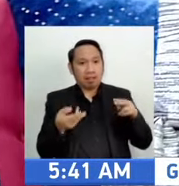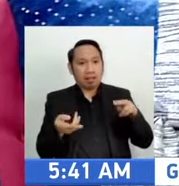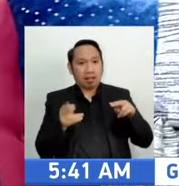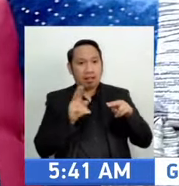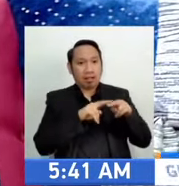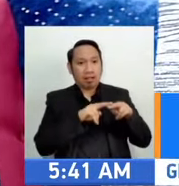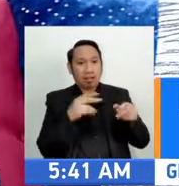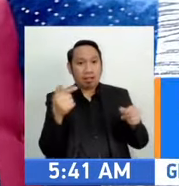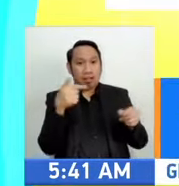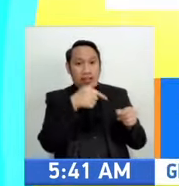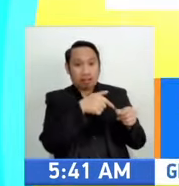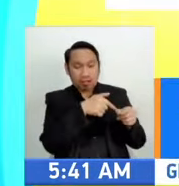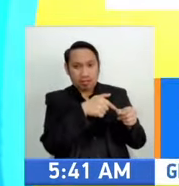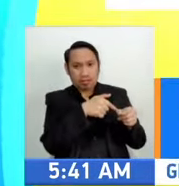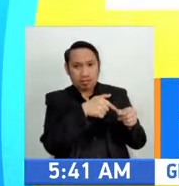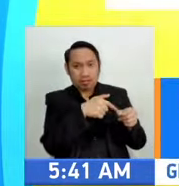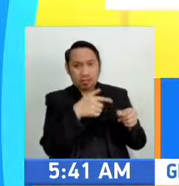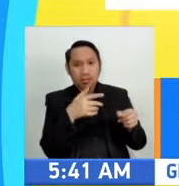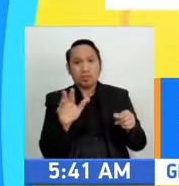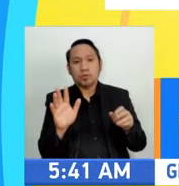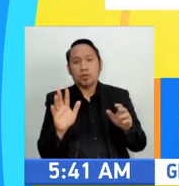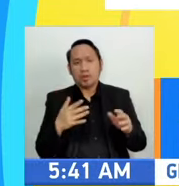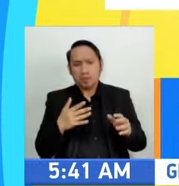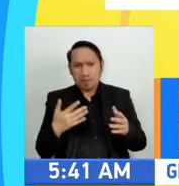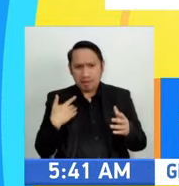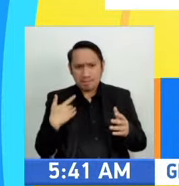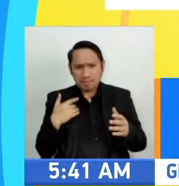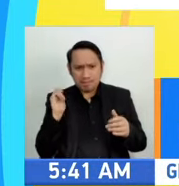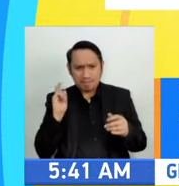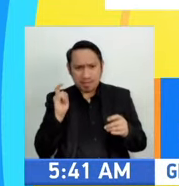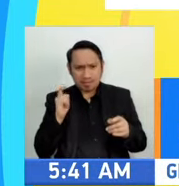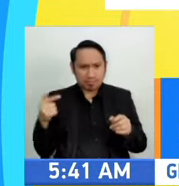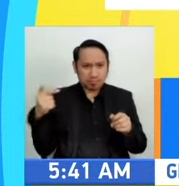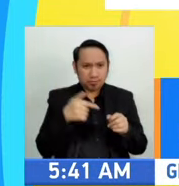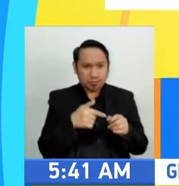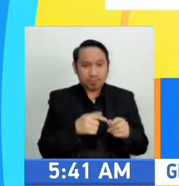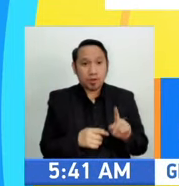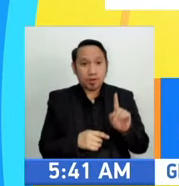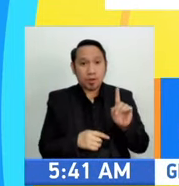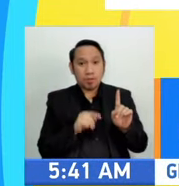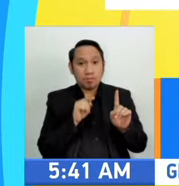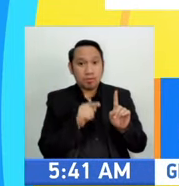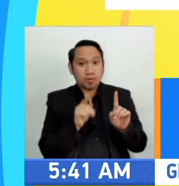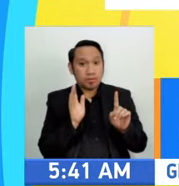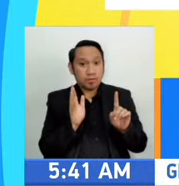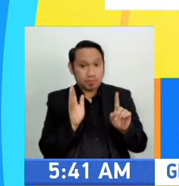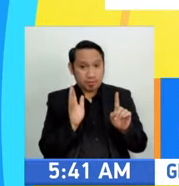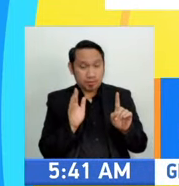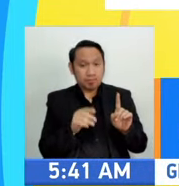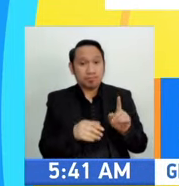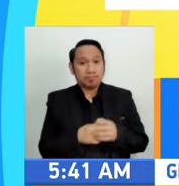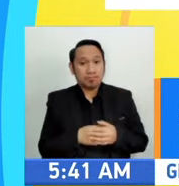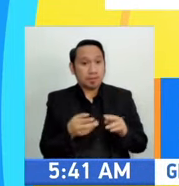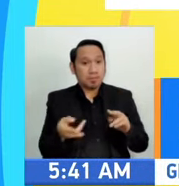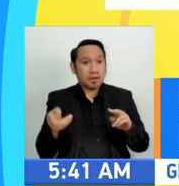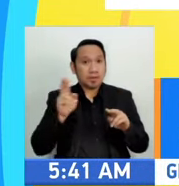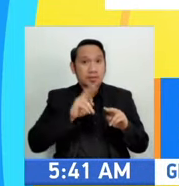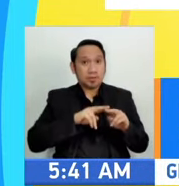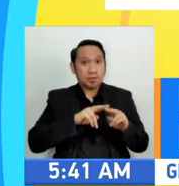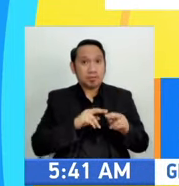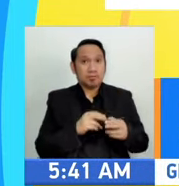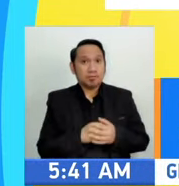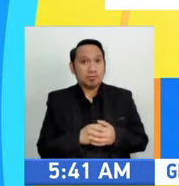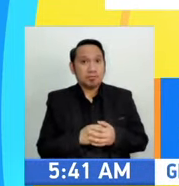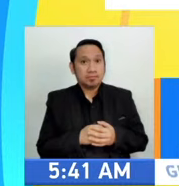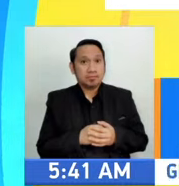sa pagpapakarga. Kung diesel ang gamit nyo, 1 peso and 58 centavos kada lito ang tasingil. Ang estimated retail pump price